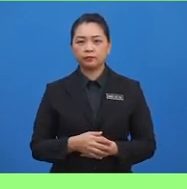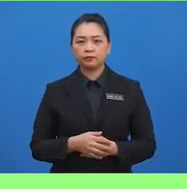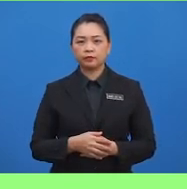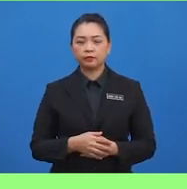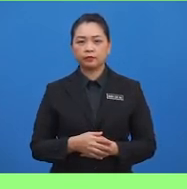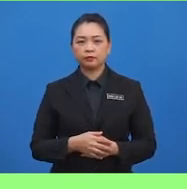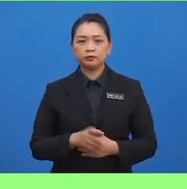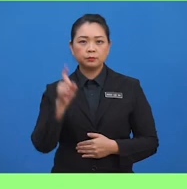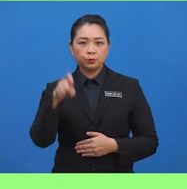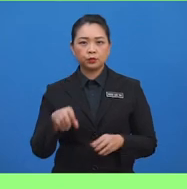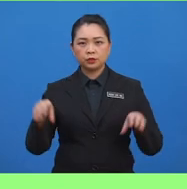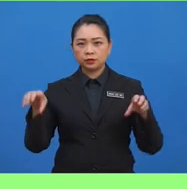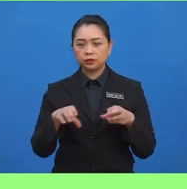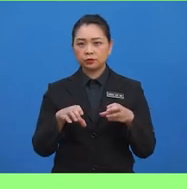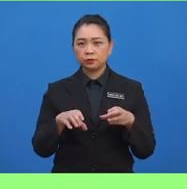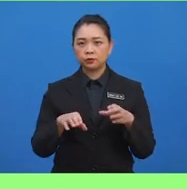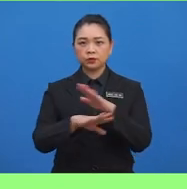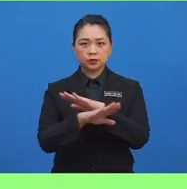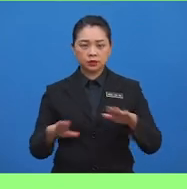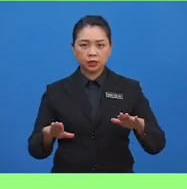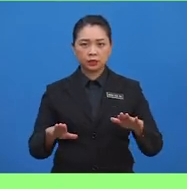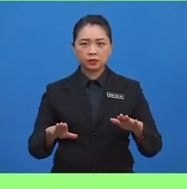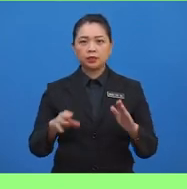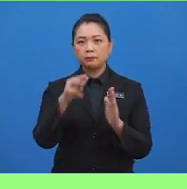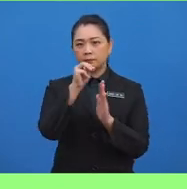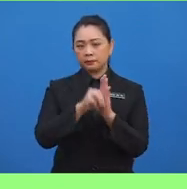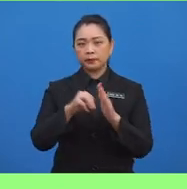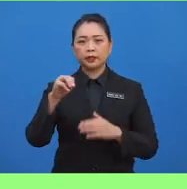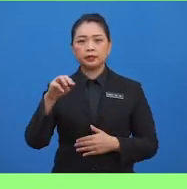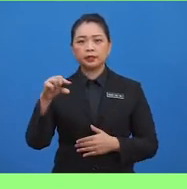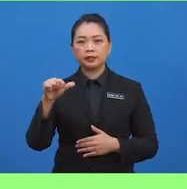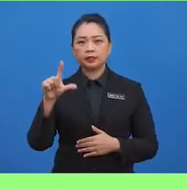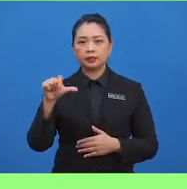Hai perlu dijan elus ah